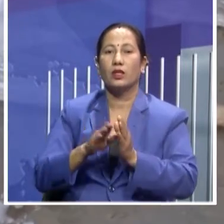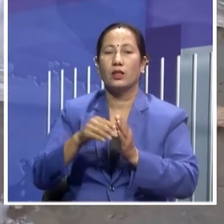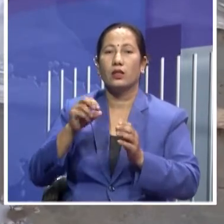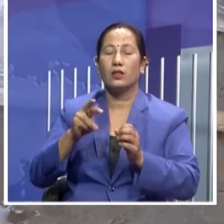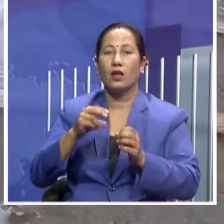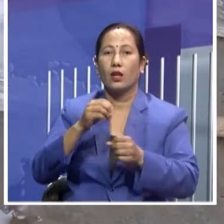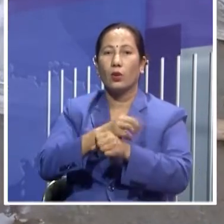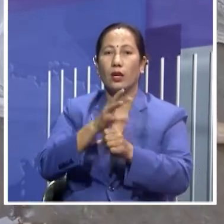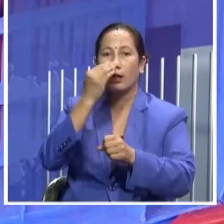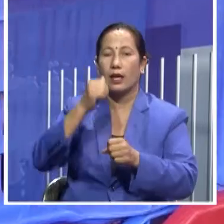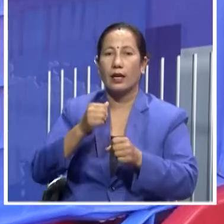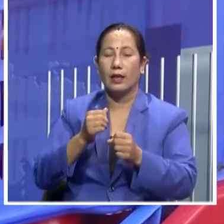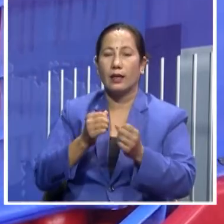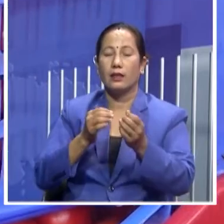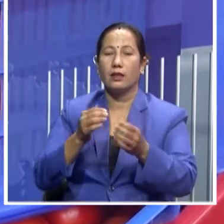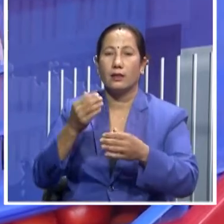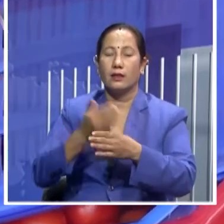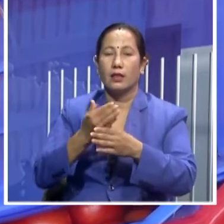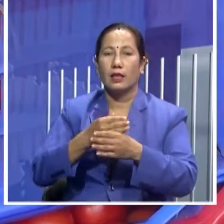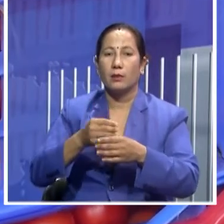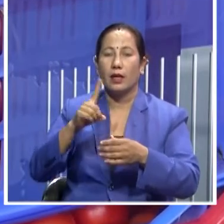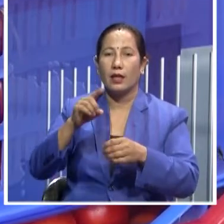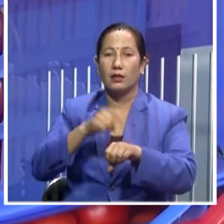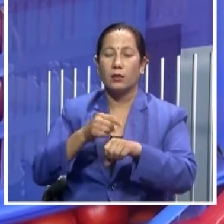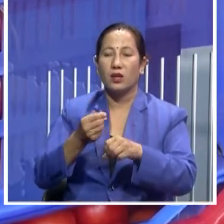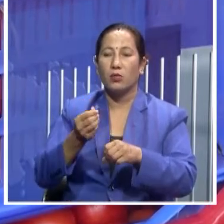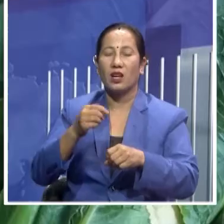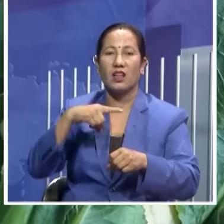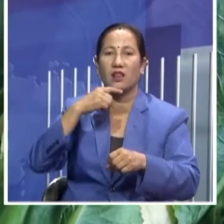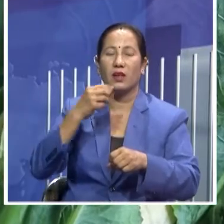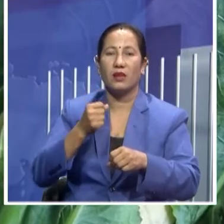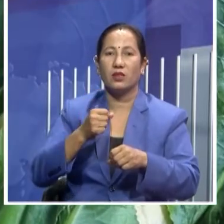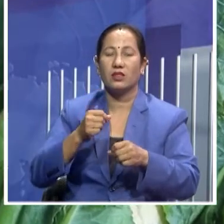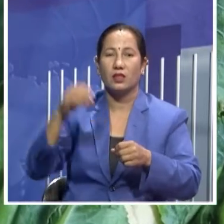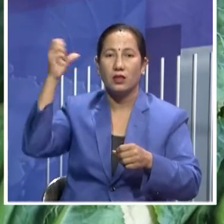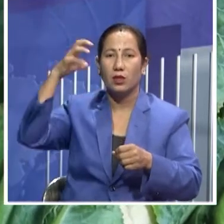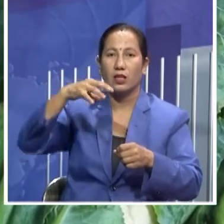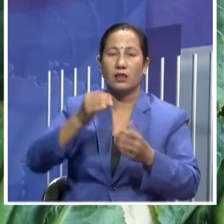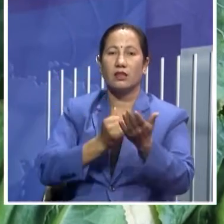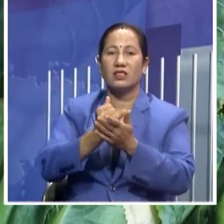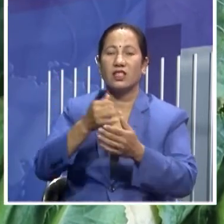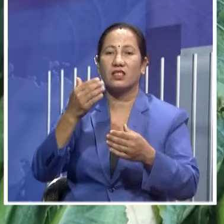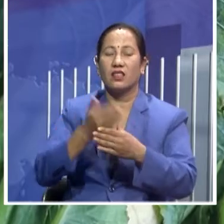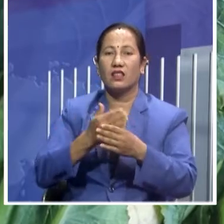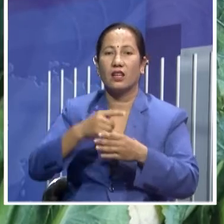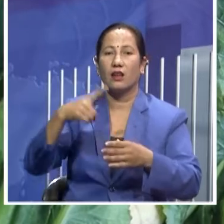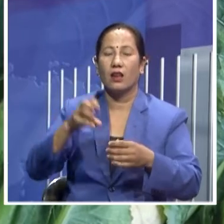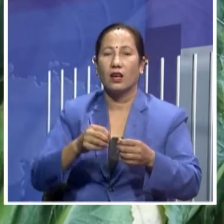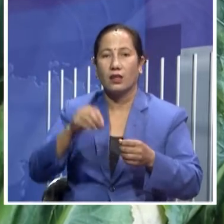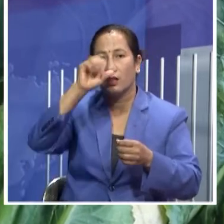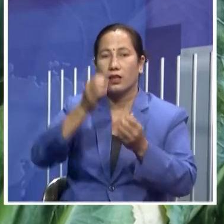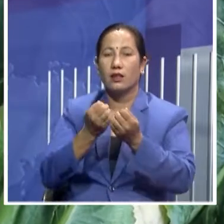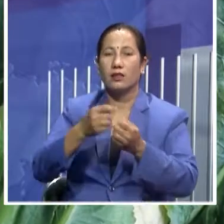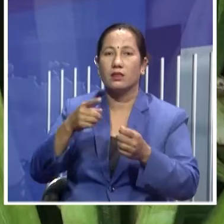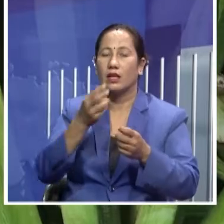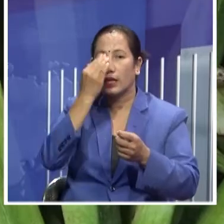तर कोरोनाका कारण बारीमा फलेको तरकारीले पनि एक समय मूल्य नपाएपछि बर्खाका बेला धेरै किसानले तरकारी नलगाएको बताएका छन्।